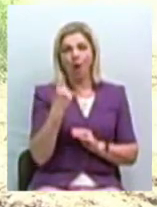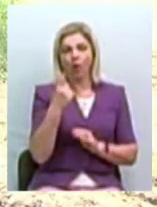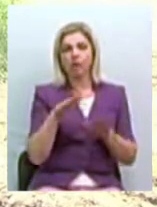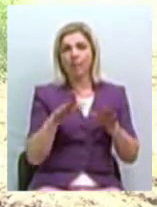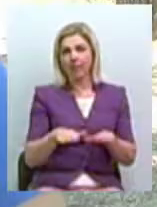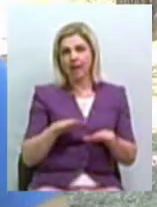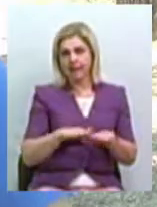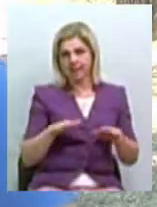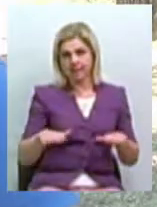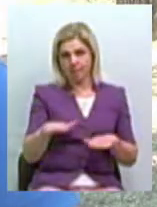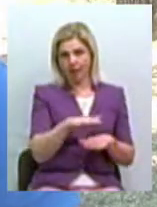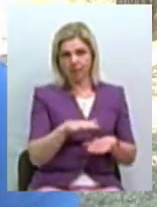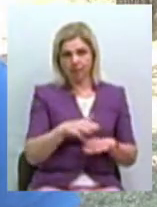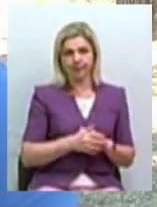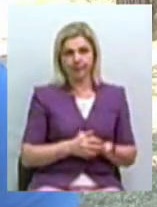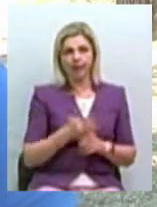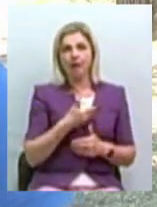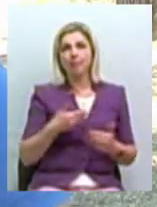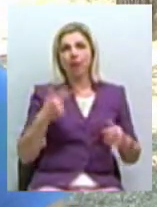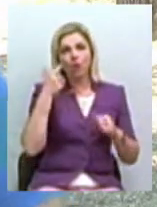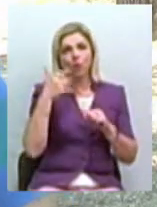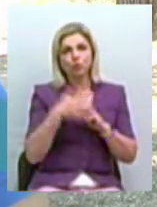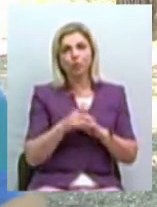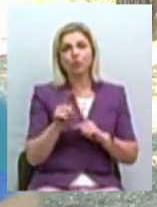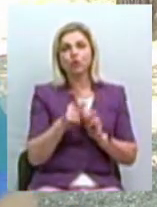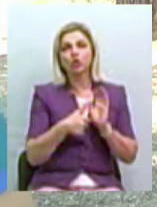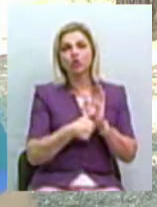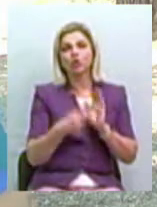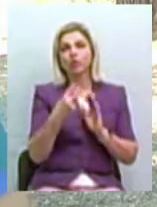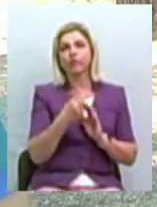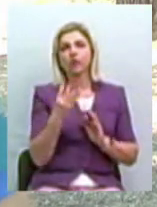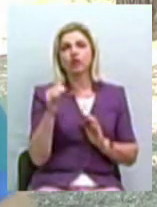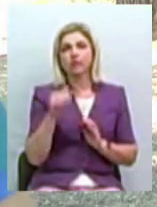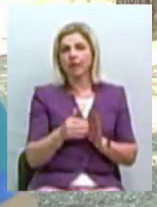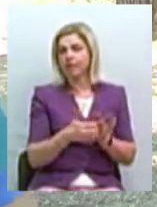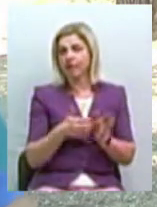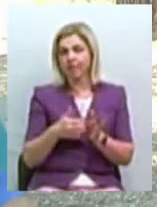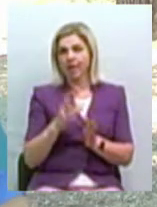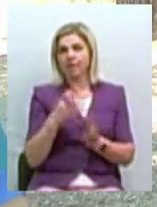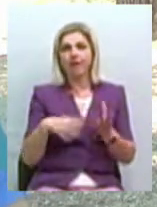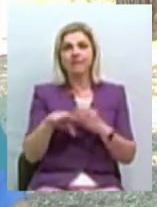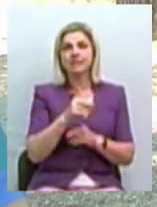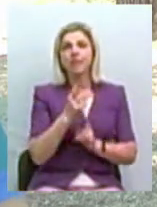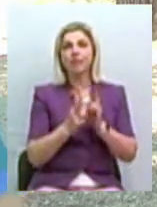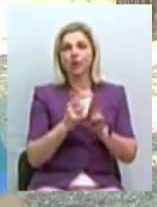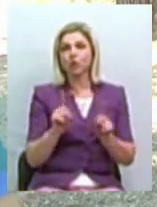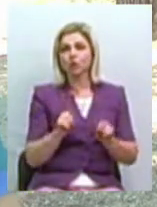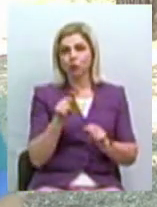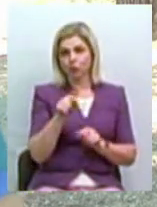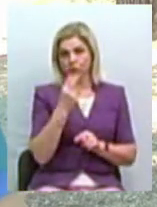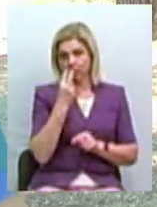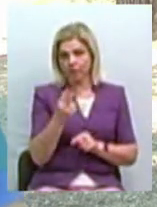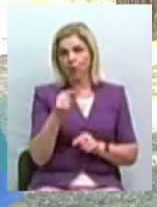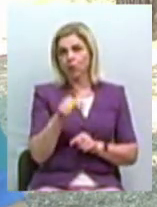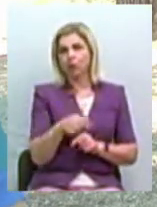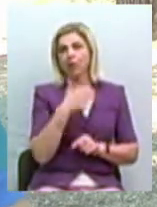дитячий майданчик. Ми розуміли, що все одно цих 624 тисячі не вистачить на всі ті перетворення, які ми тут бачимо, бо тут багато роботи